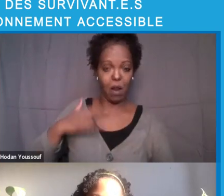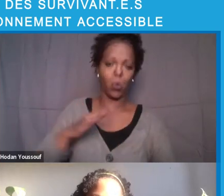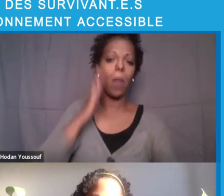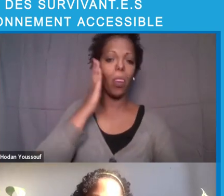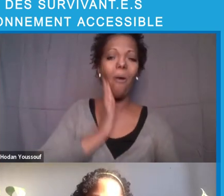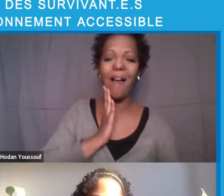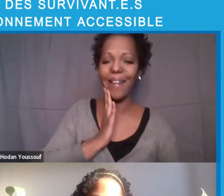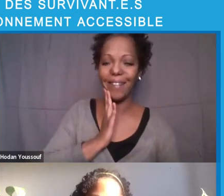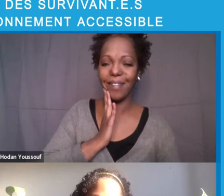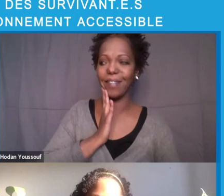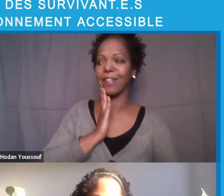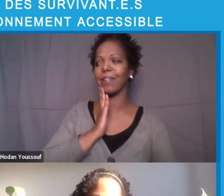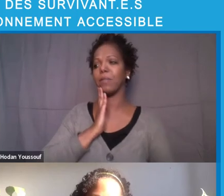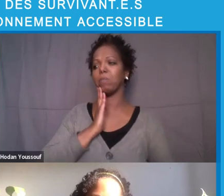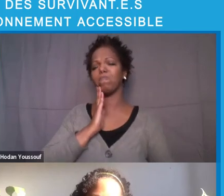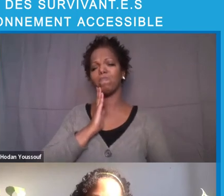Souvent, au début, on nous voit